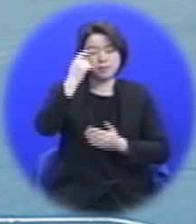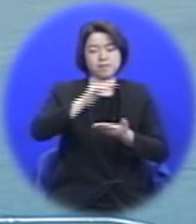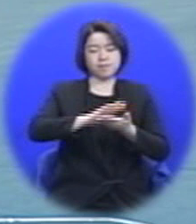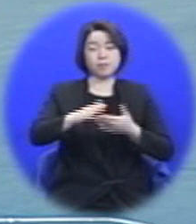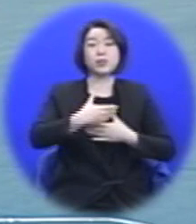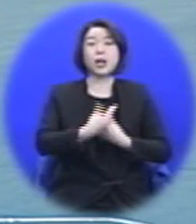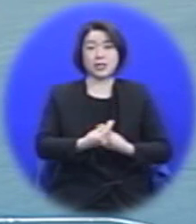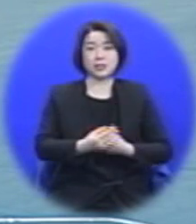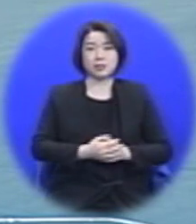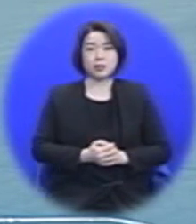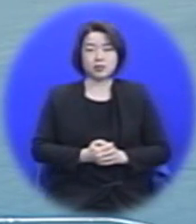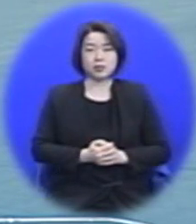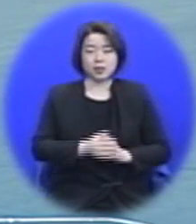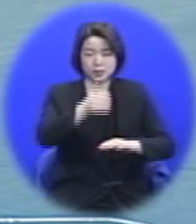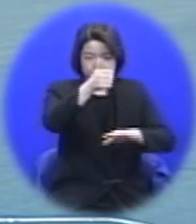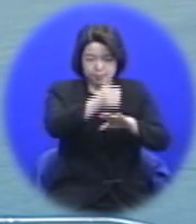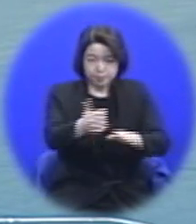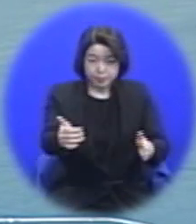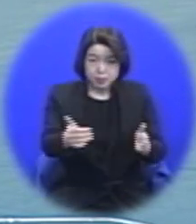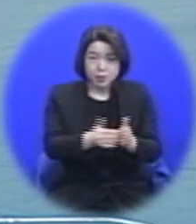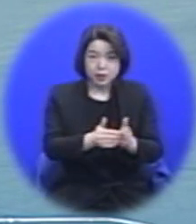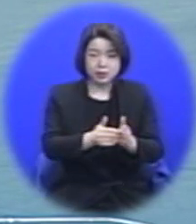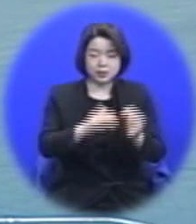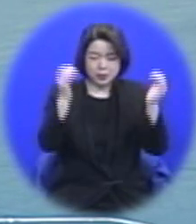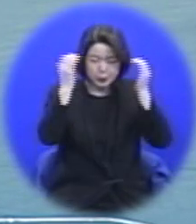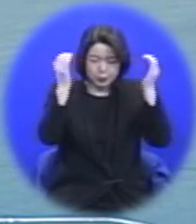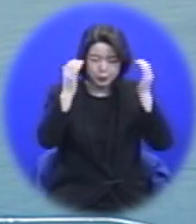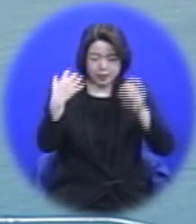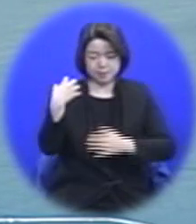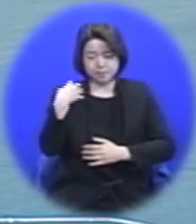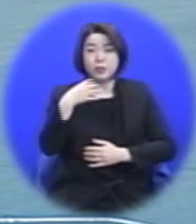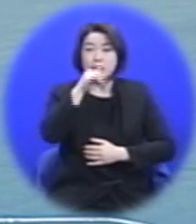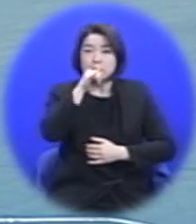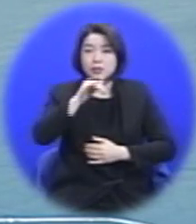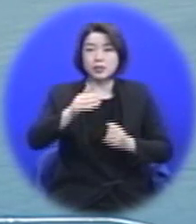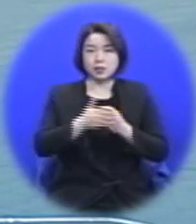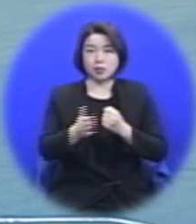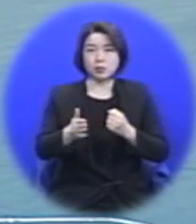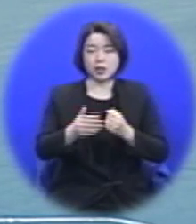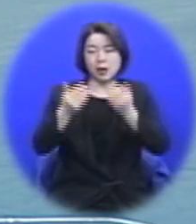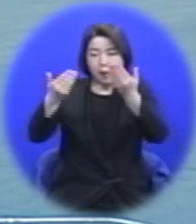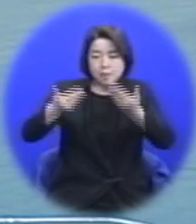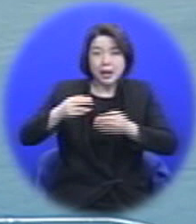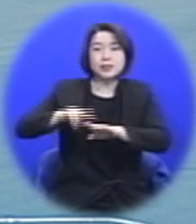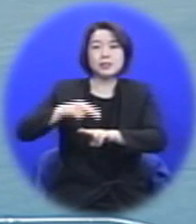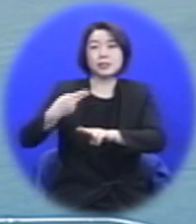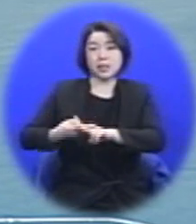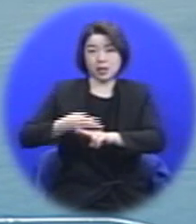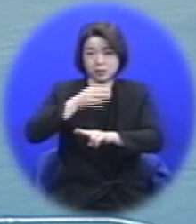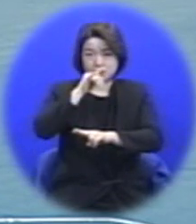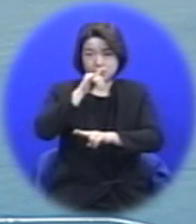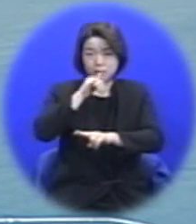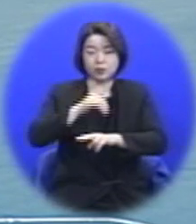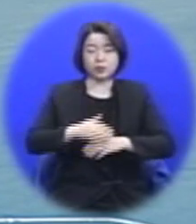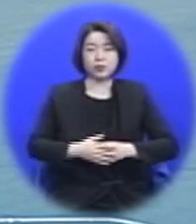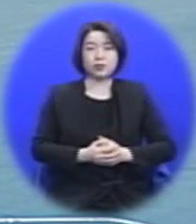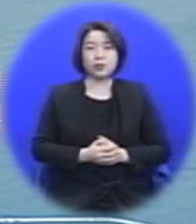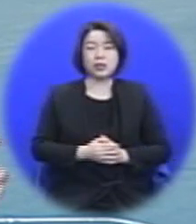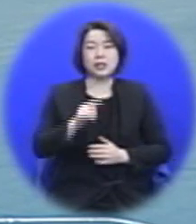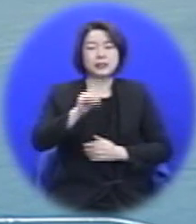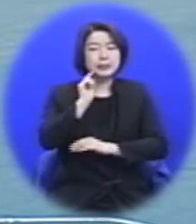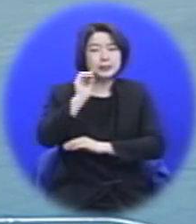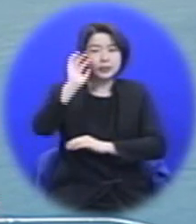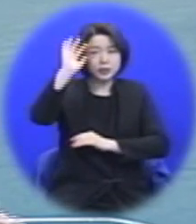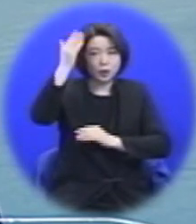그리고 끝까지 고난을 감당했기 때문에 받을 상이 있습니다. 그